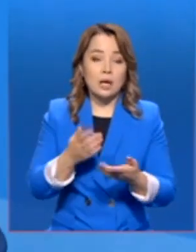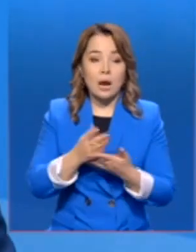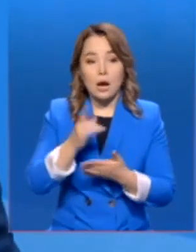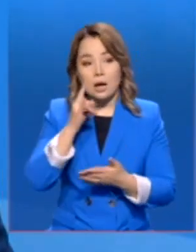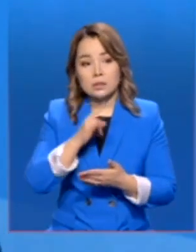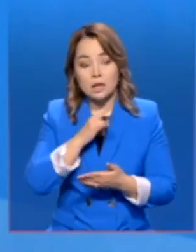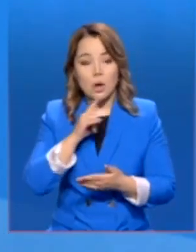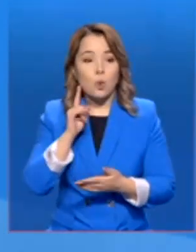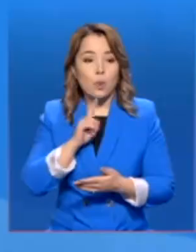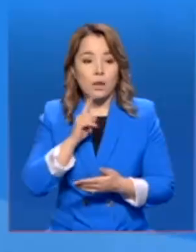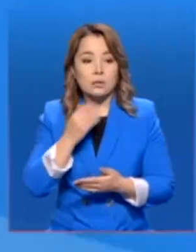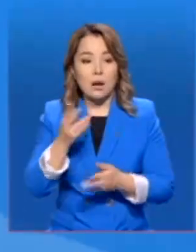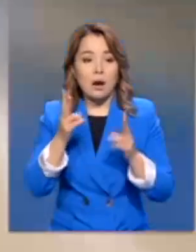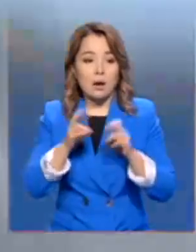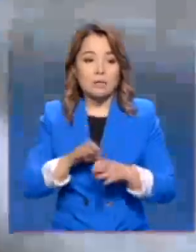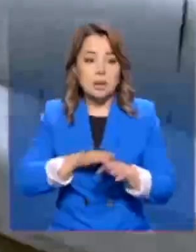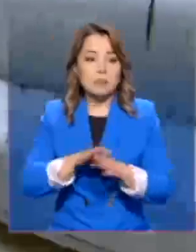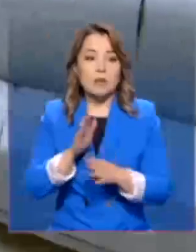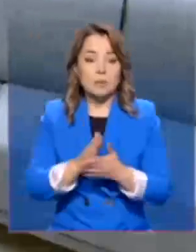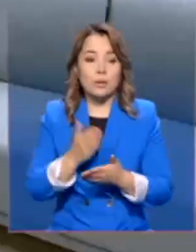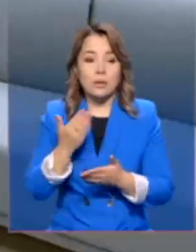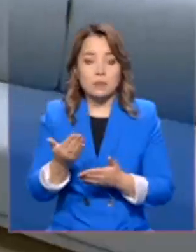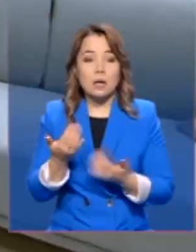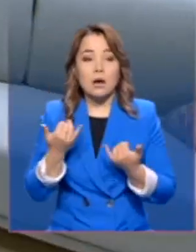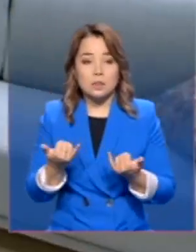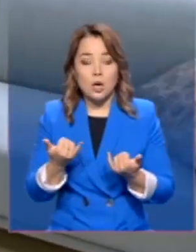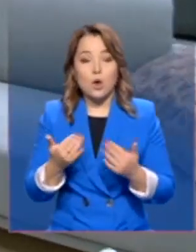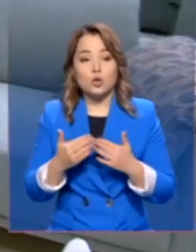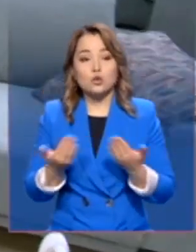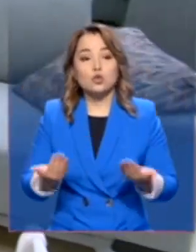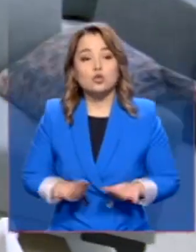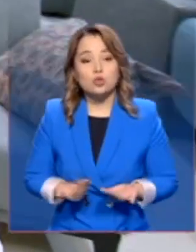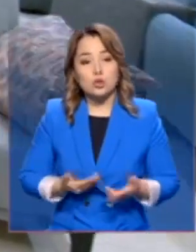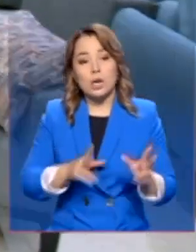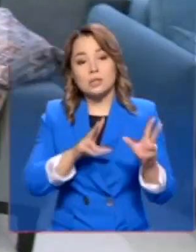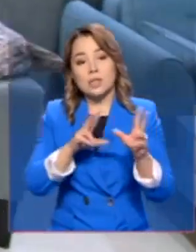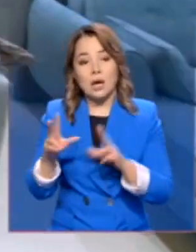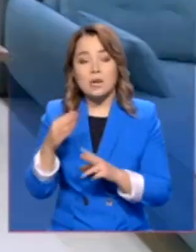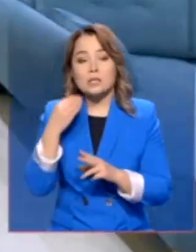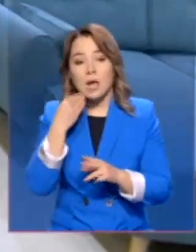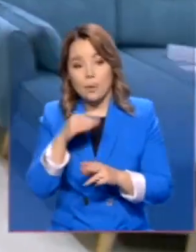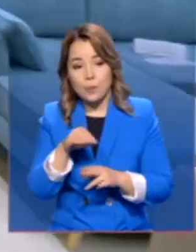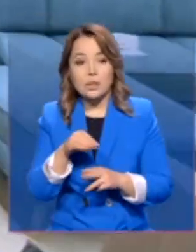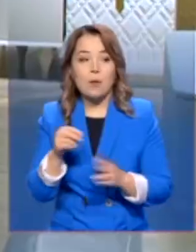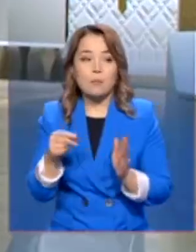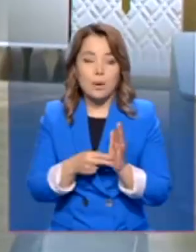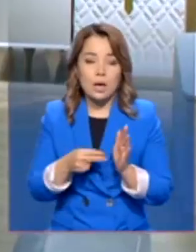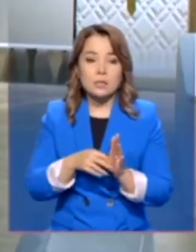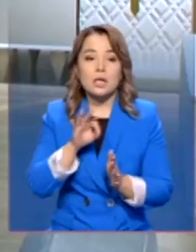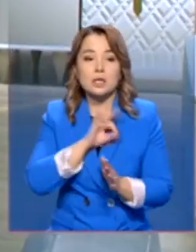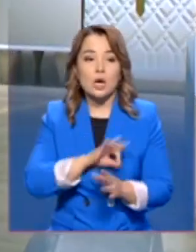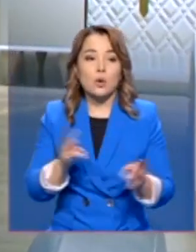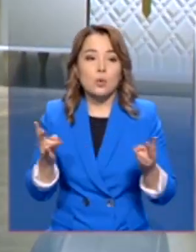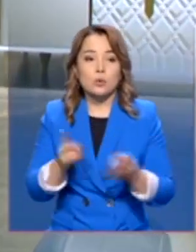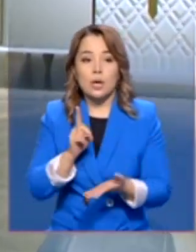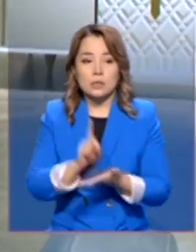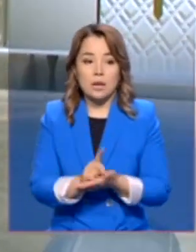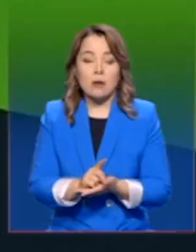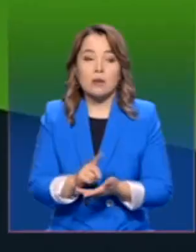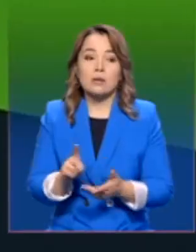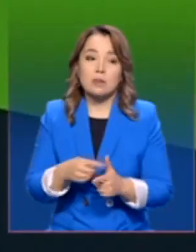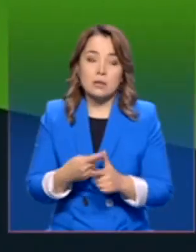таңда олардан қарастырып жатыр. Ал үй жиһаздарын жасау үшін сапа да, баға да тиімді болуы тиіс.